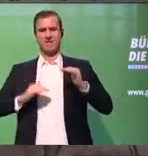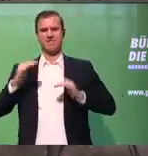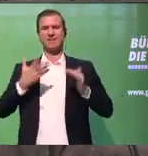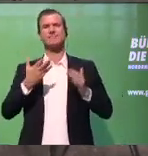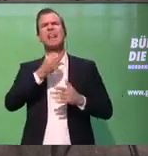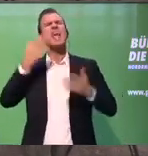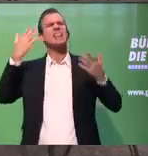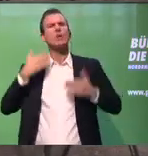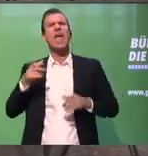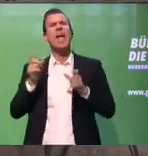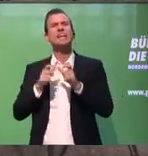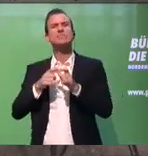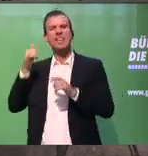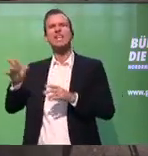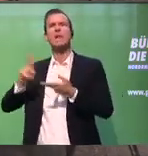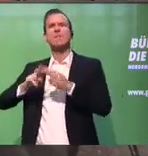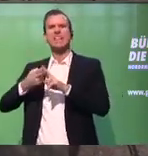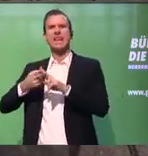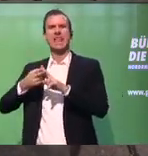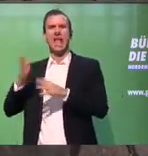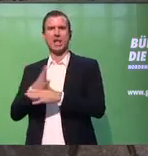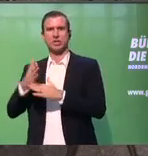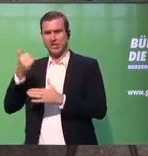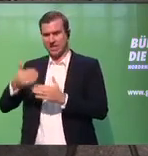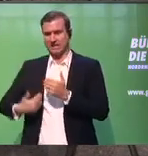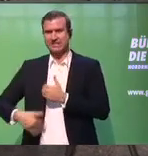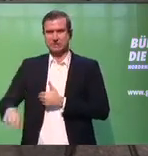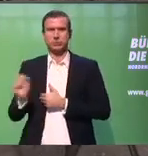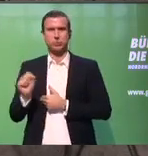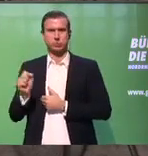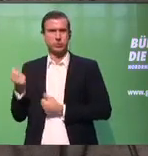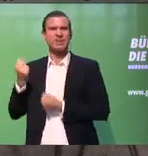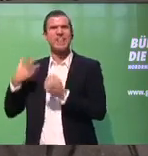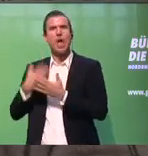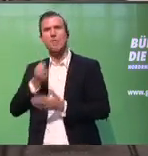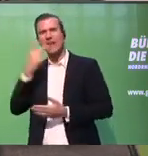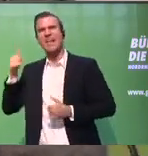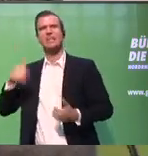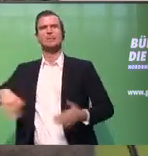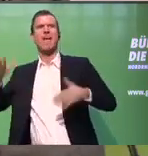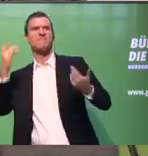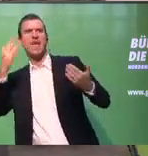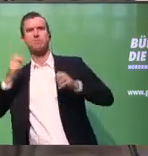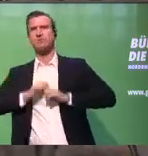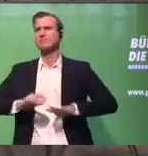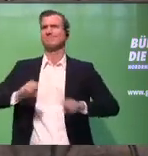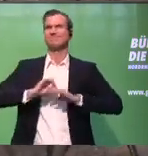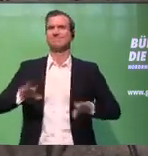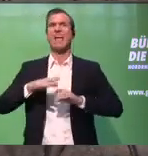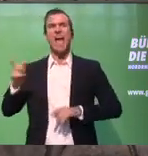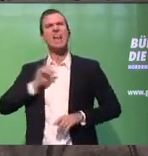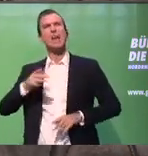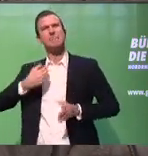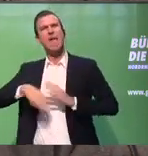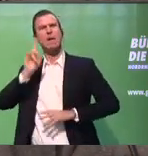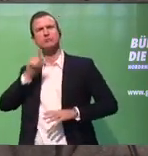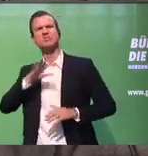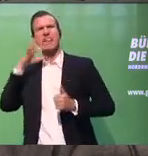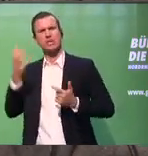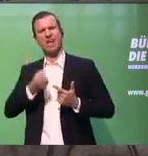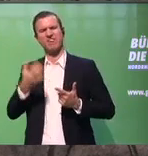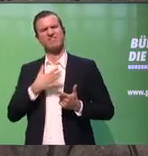SPD jetzt einen schwierigen Mitgliederentscheid vor der Brust hat und natürlich dafür werben muss, dass sie möglichst viel durchgesetzt hat.